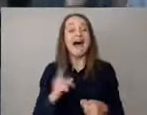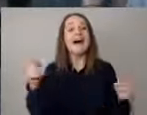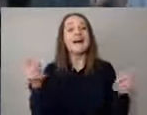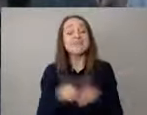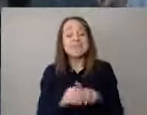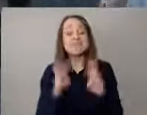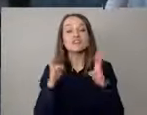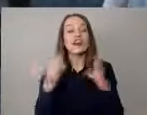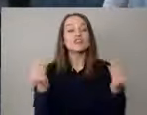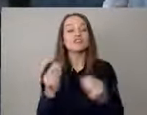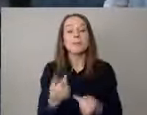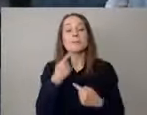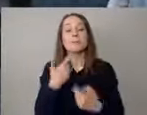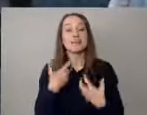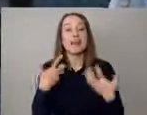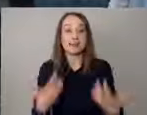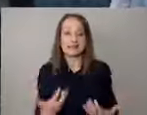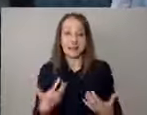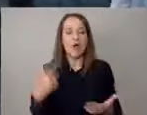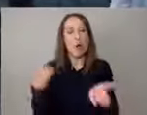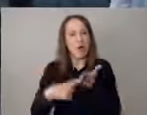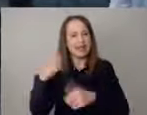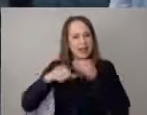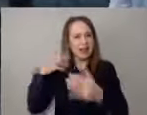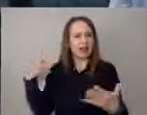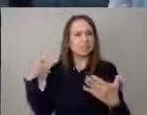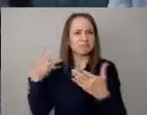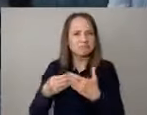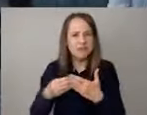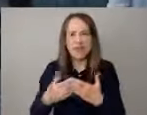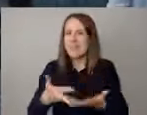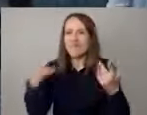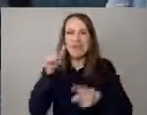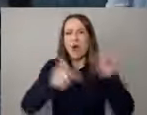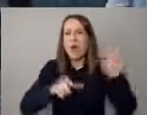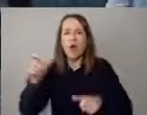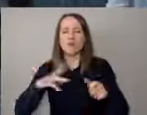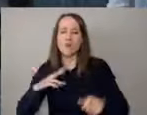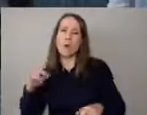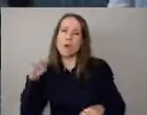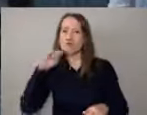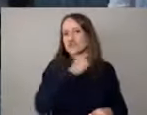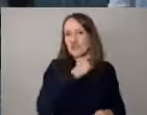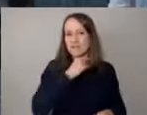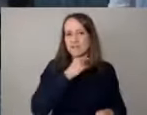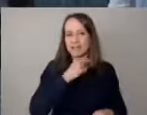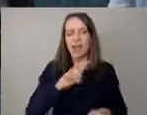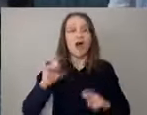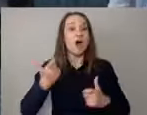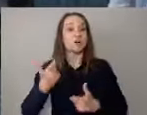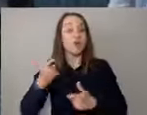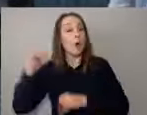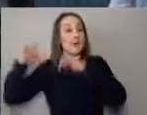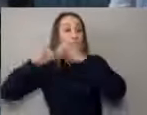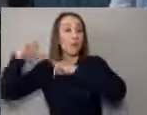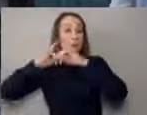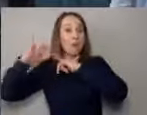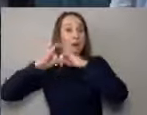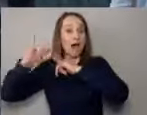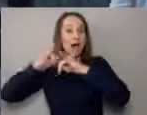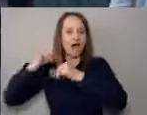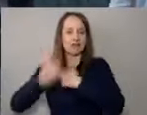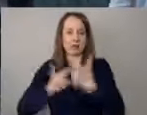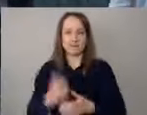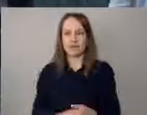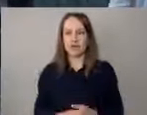te ostatnie lata bardzo wiele osób zostało skrzywdzonych przez dzisiejszą władzę. Ludzi, którzy po prostu weszli na